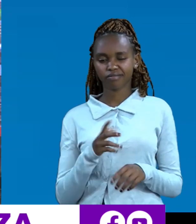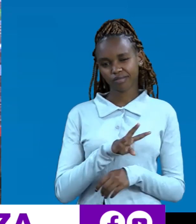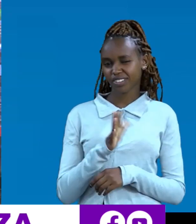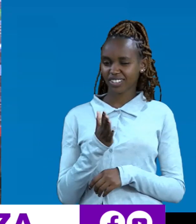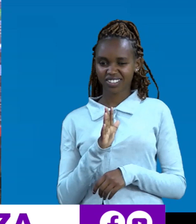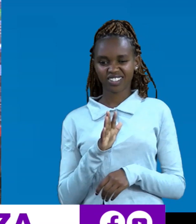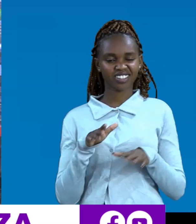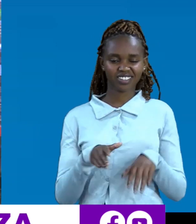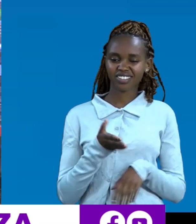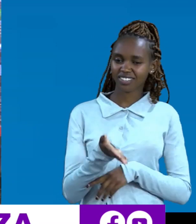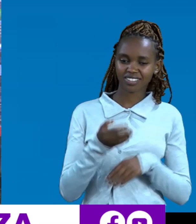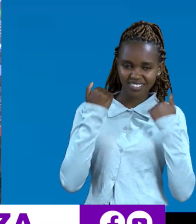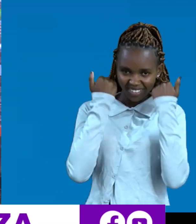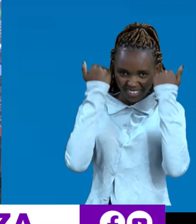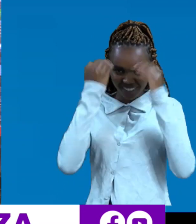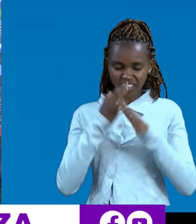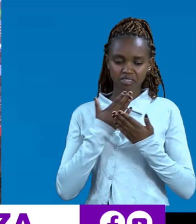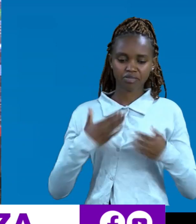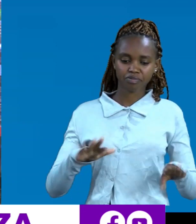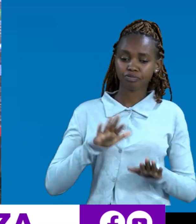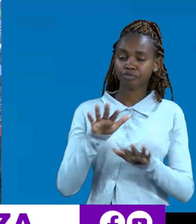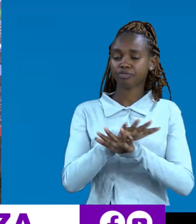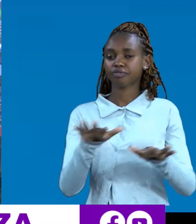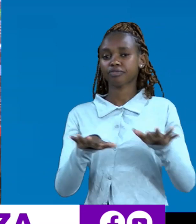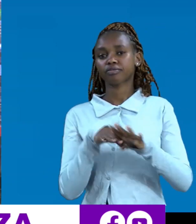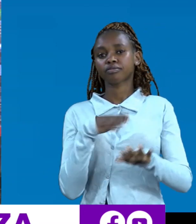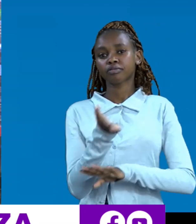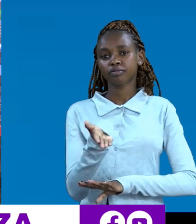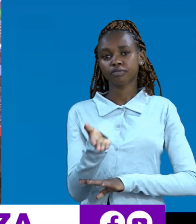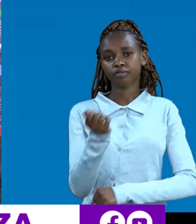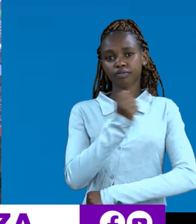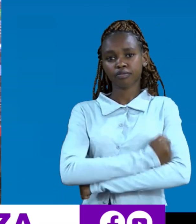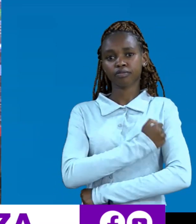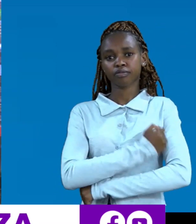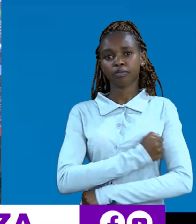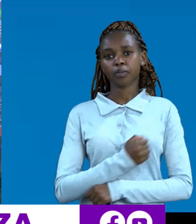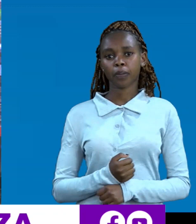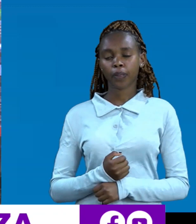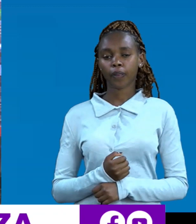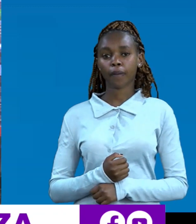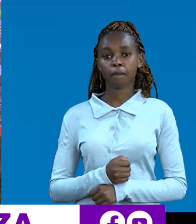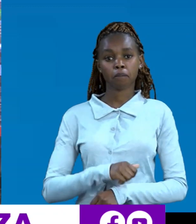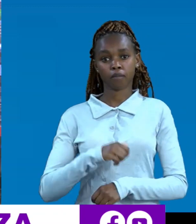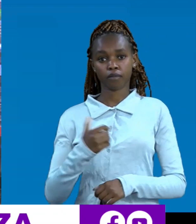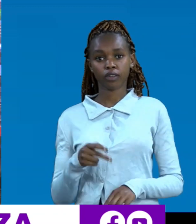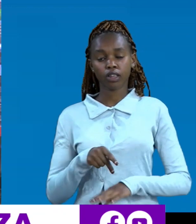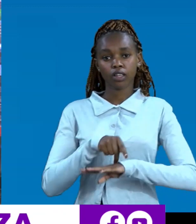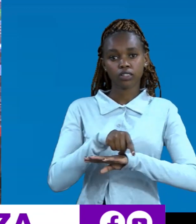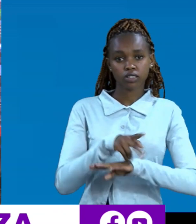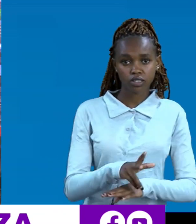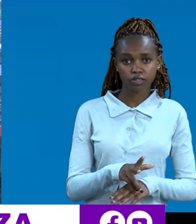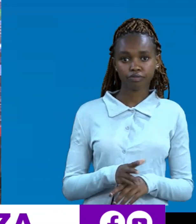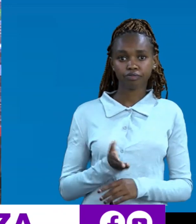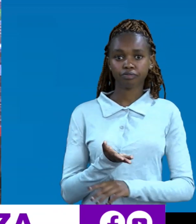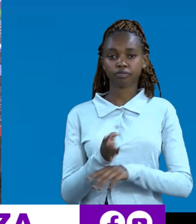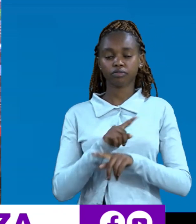ni stress. Hii acha niwache tu kila kitu mimi. Unaona. Kuna wengine pia walikuwa wanauza. Bana, unatoka hapo hizi